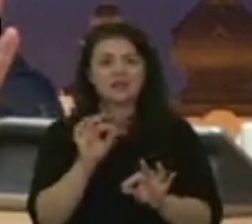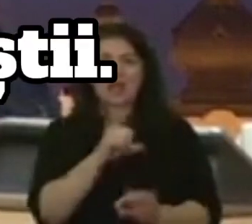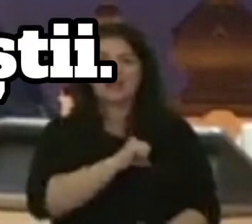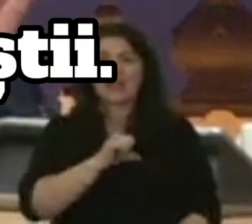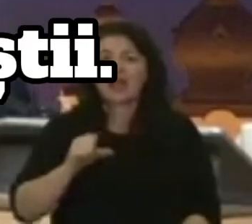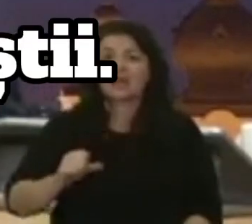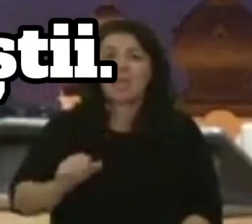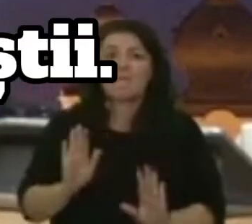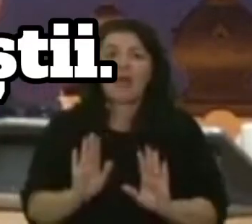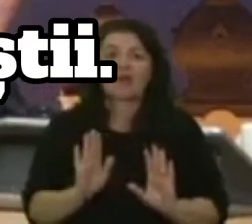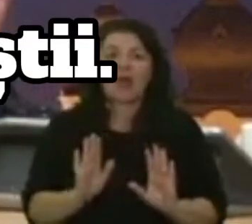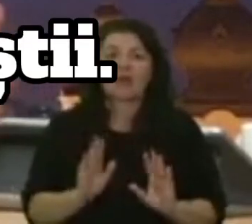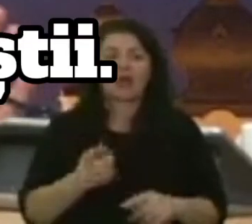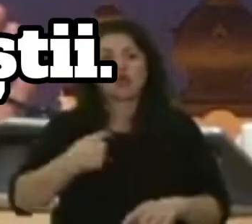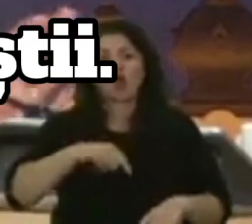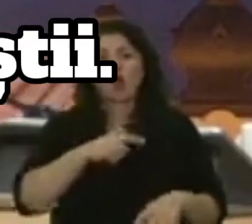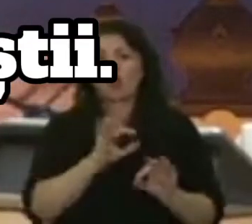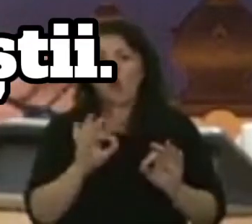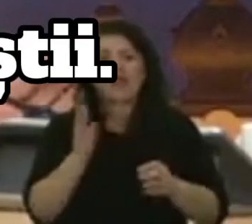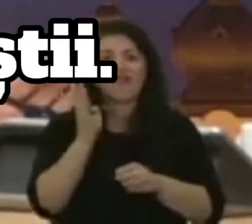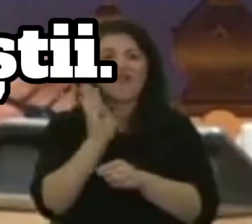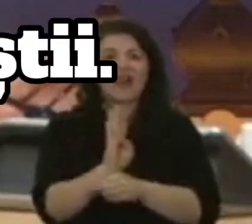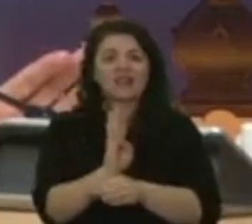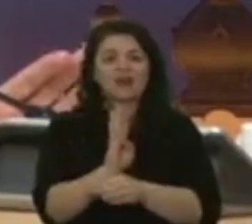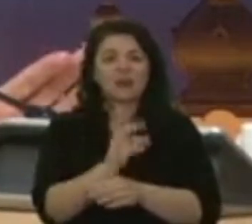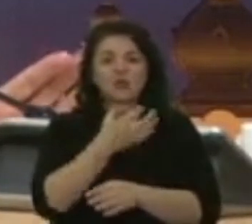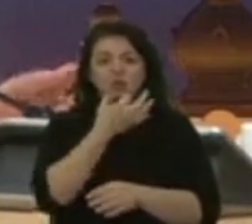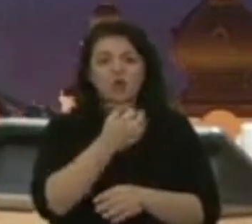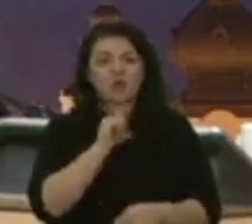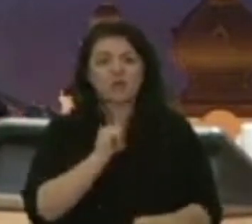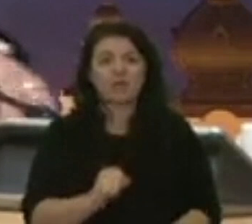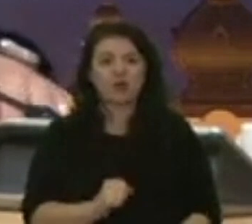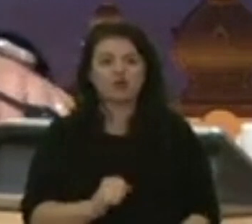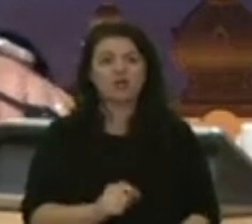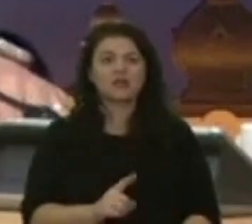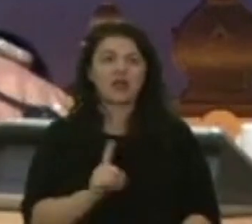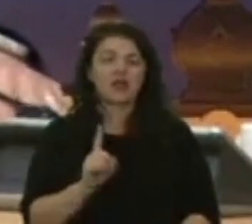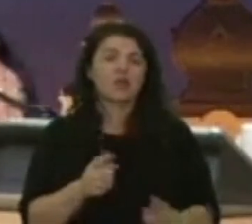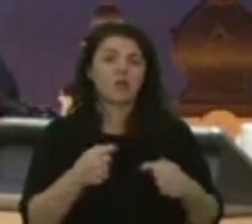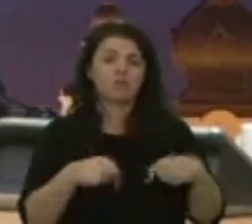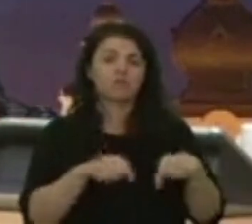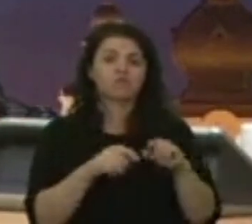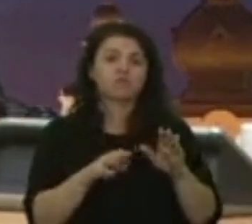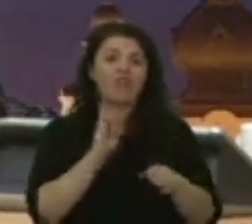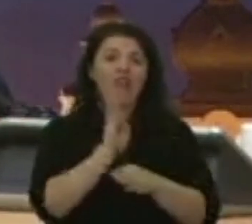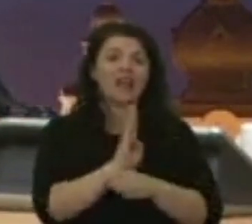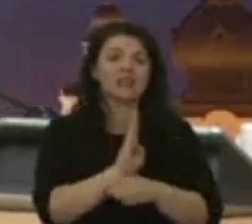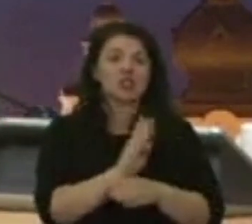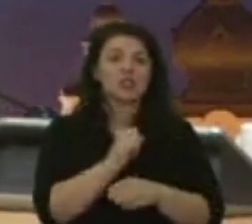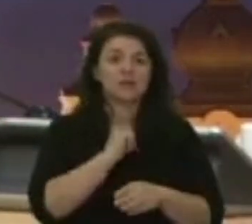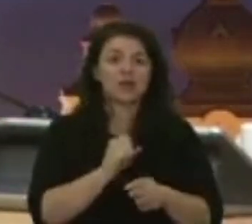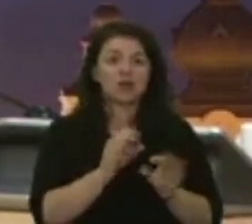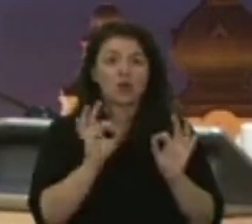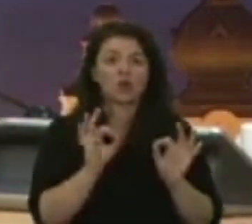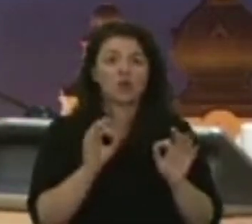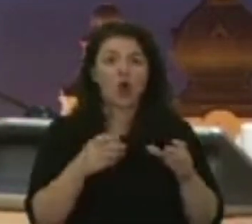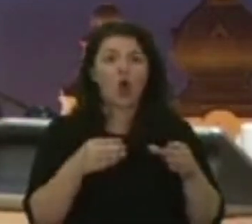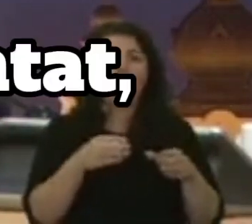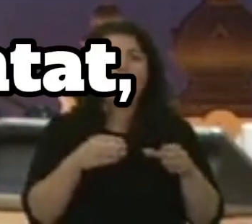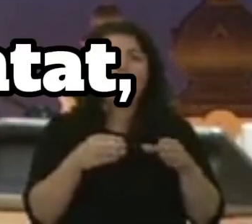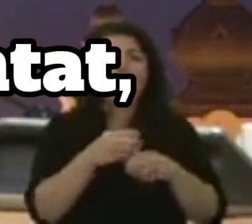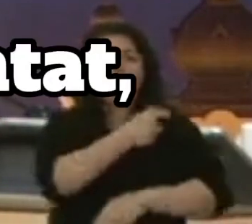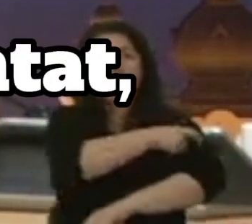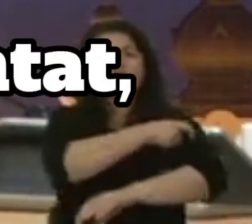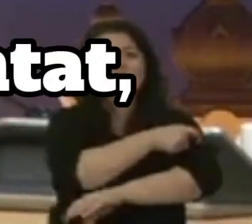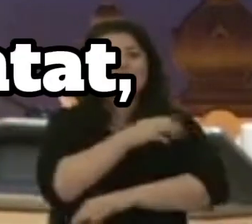Consiliul Local. Consiliul Local doar validează ceea ce propun specialiștii. Dacă în urma validării de către specialiști a unui Consiliu de